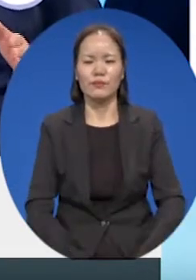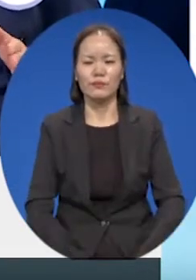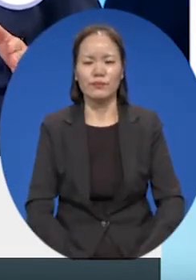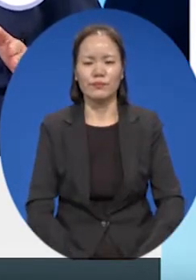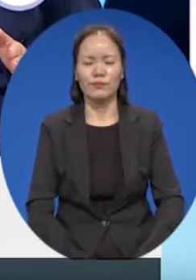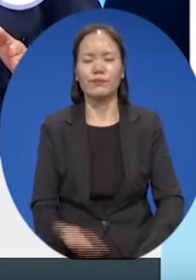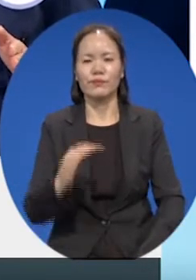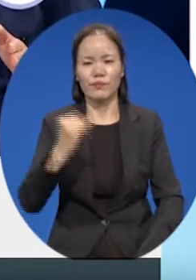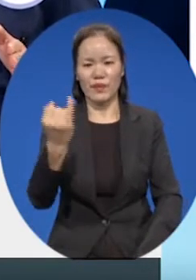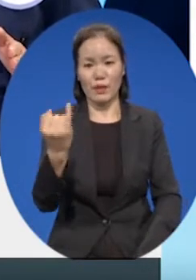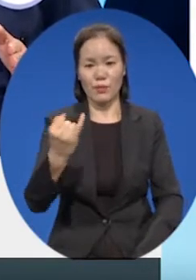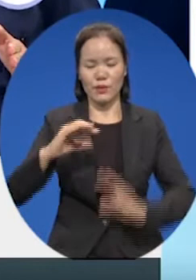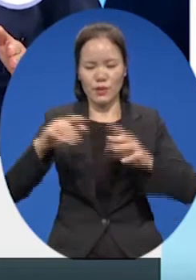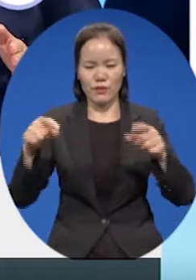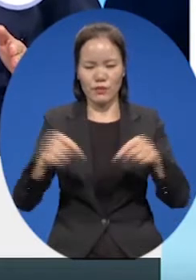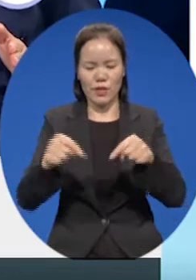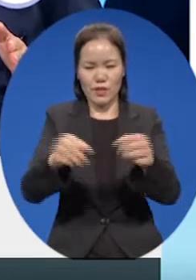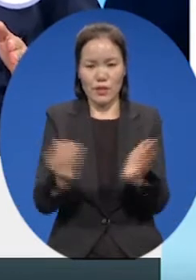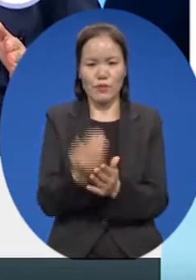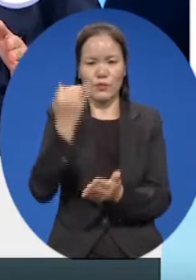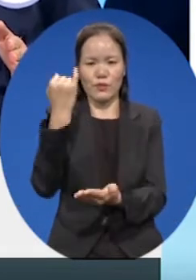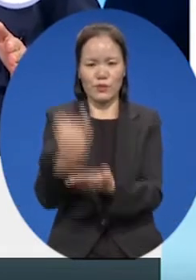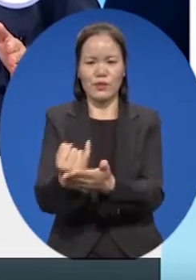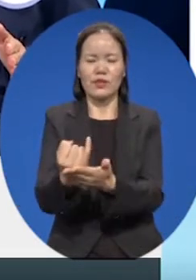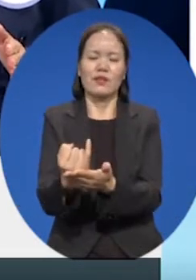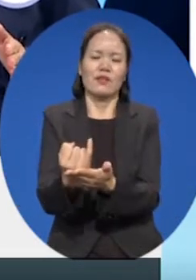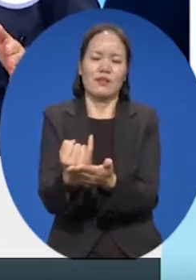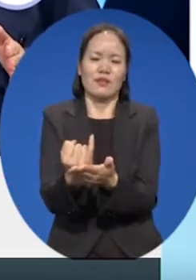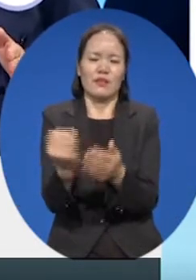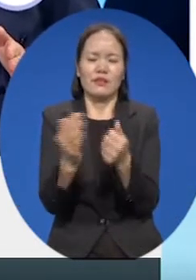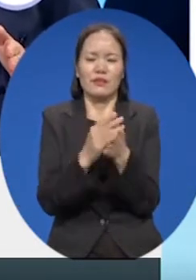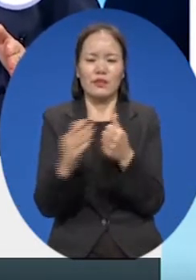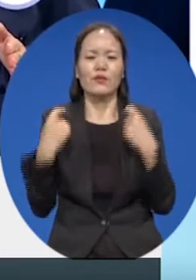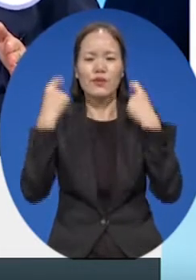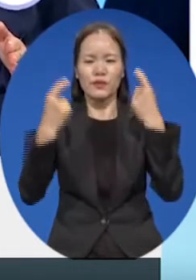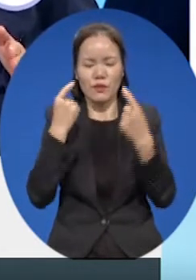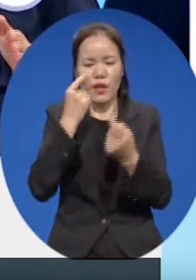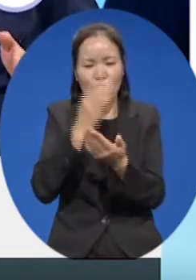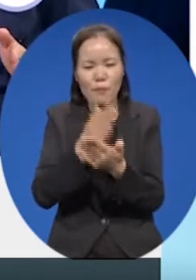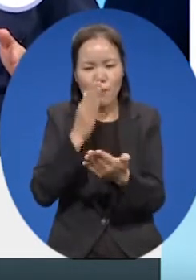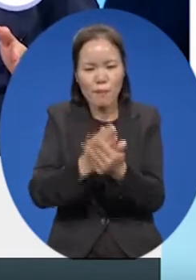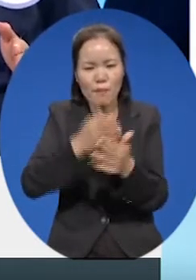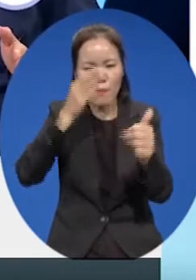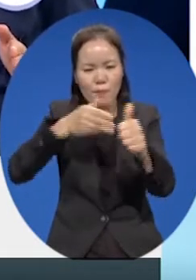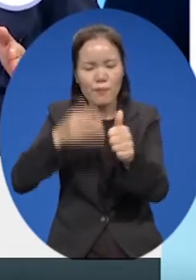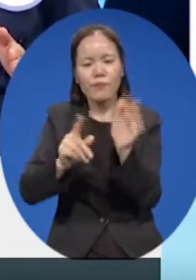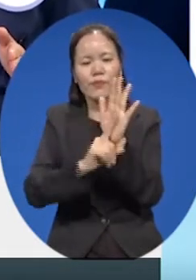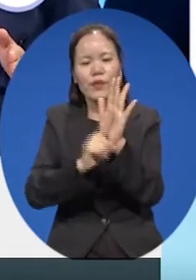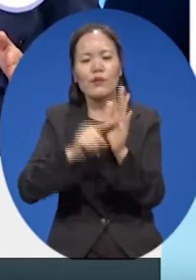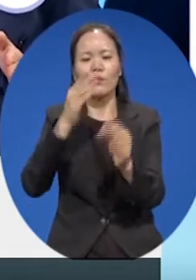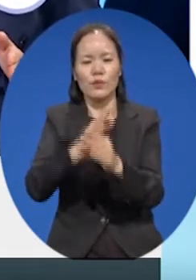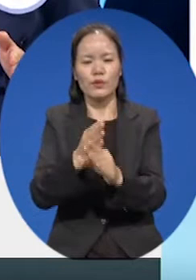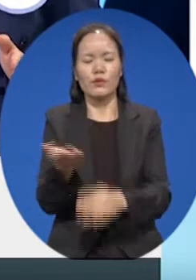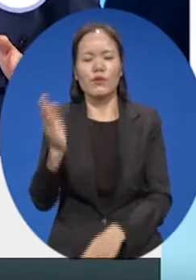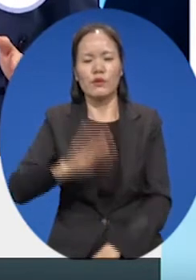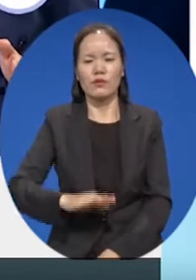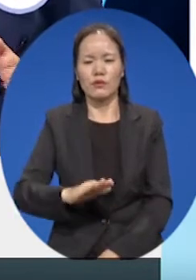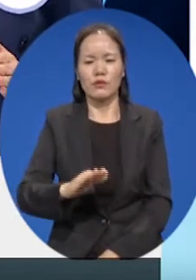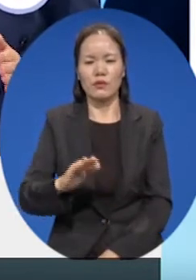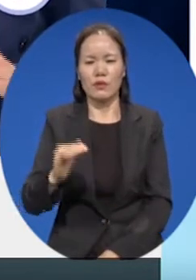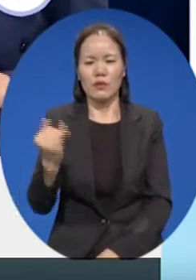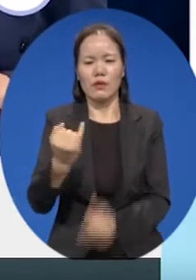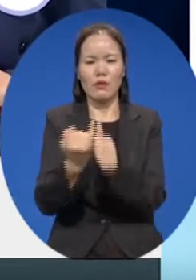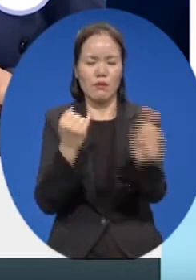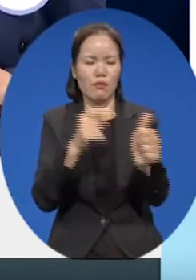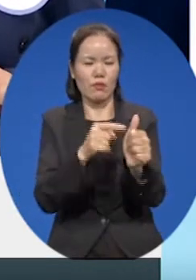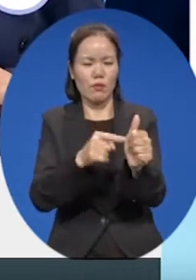부인이 또 외교부에서 부인이 외교부 수장으로서 여행을 자제하라 이렇게 권고를 하고 있는데 정작 자기 남편은 권고가